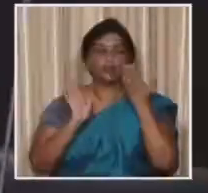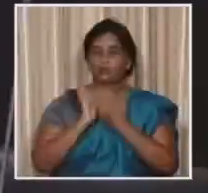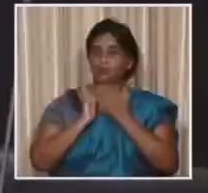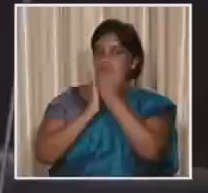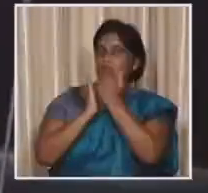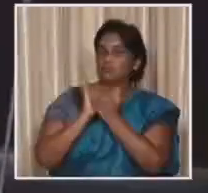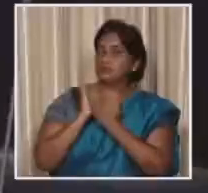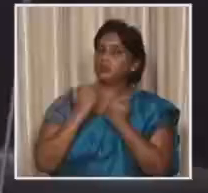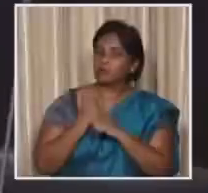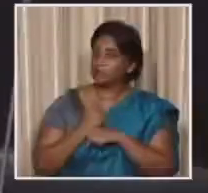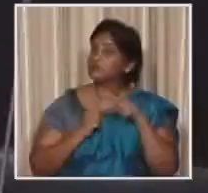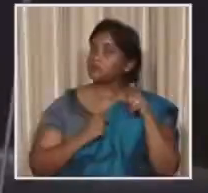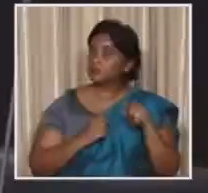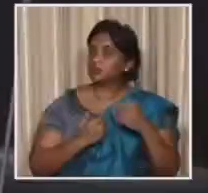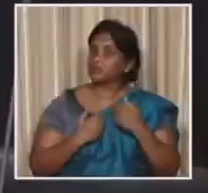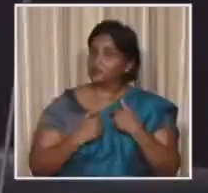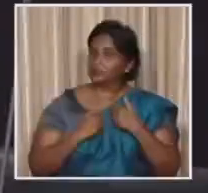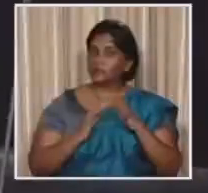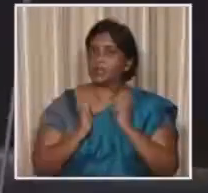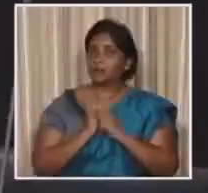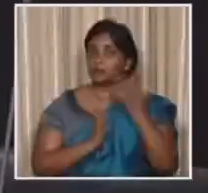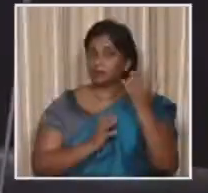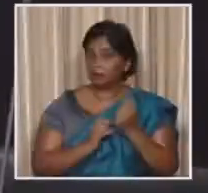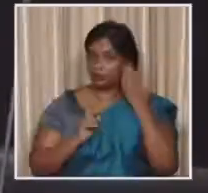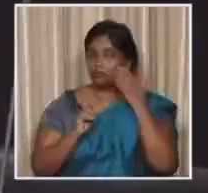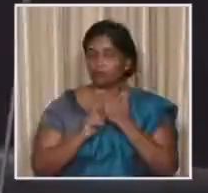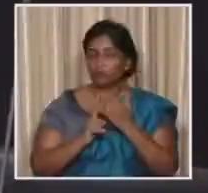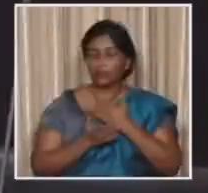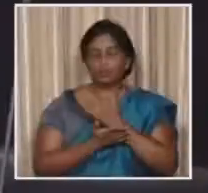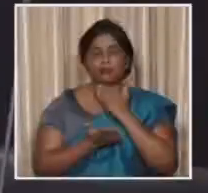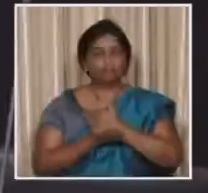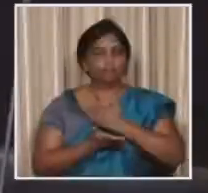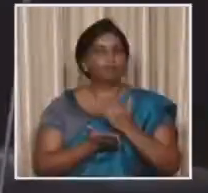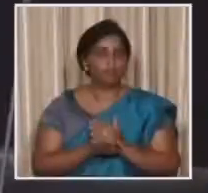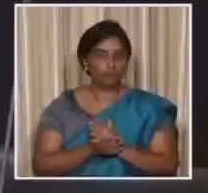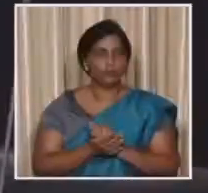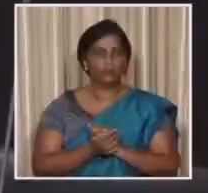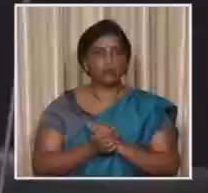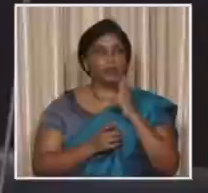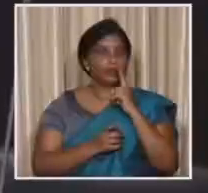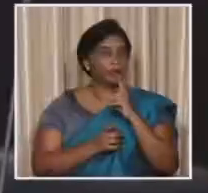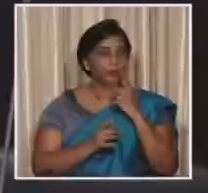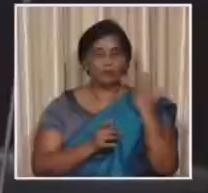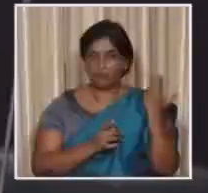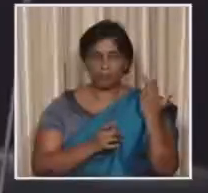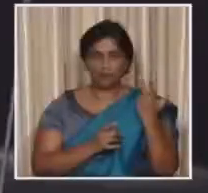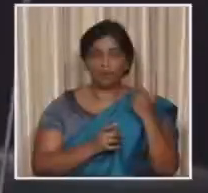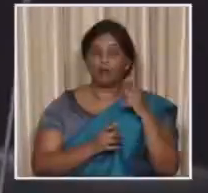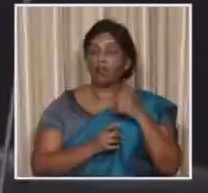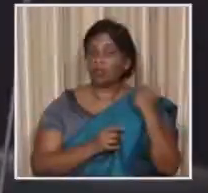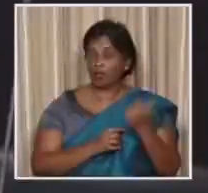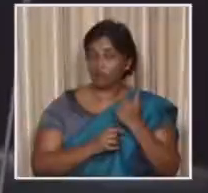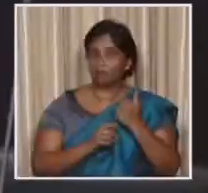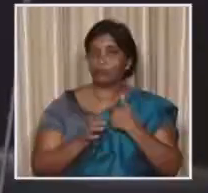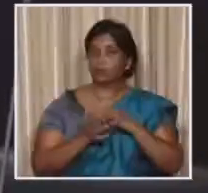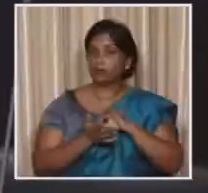හදලා තියෙන්නේ. එතකොට අපිට තියෙනවා ණය ගැනීම පිළිබඳ සීමා. ඕනේ දැන් එකක් බෑ. අලුතෙන්